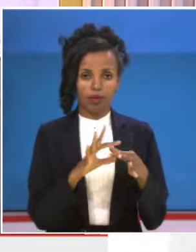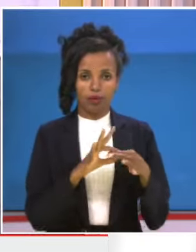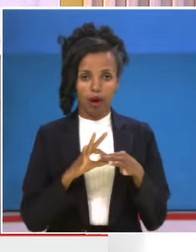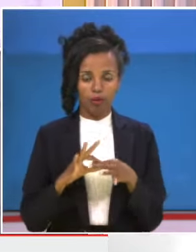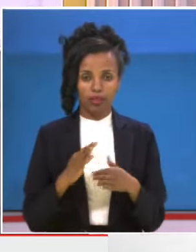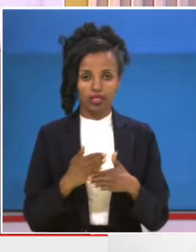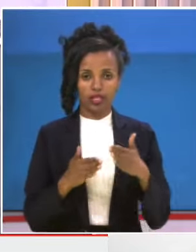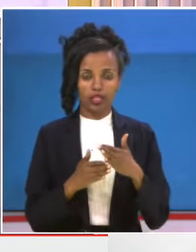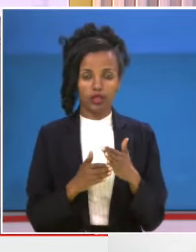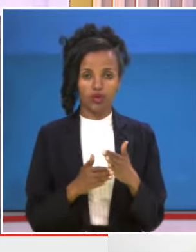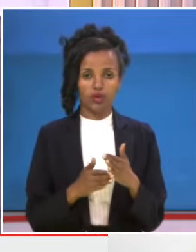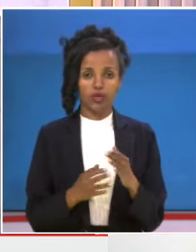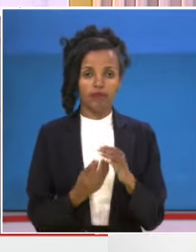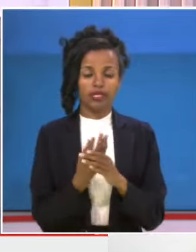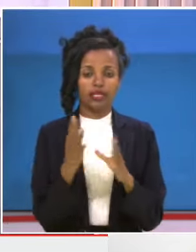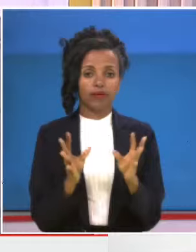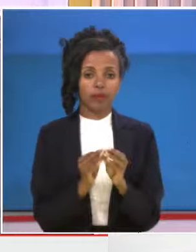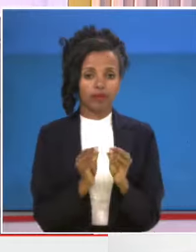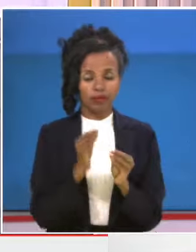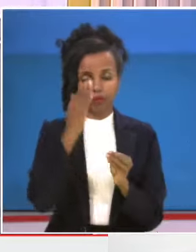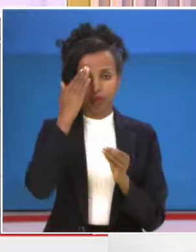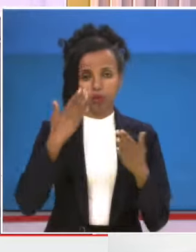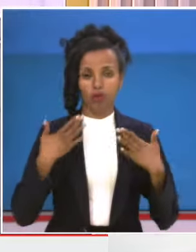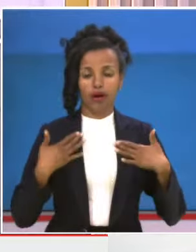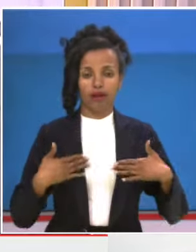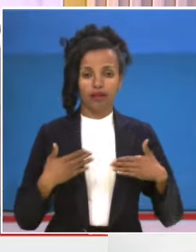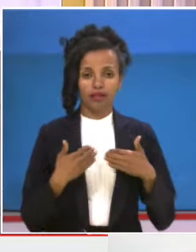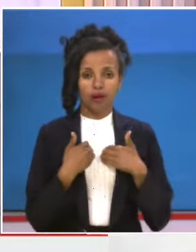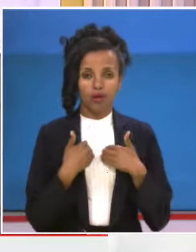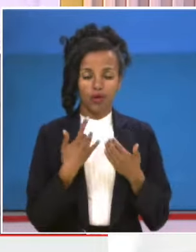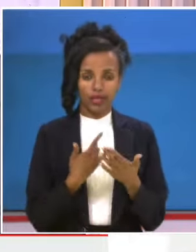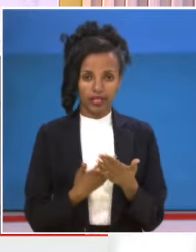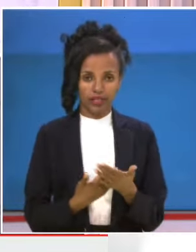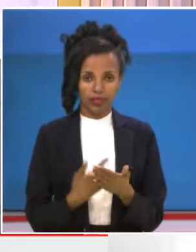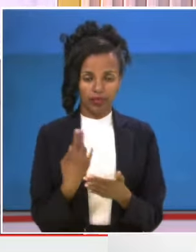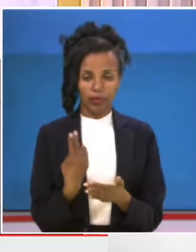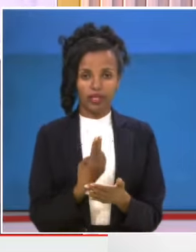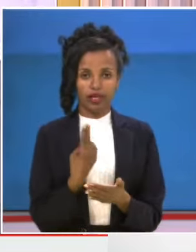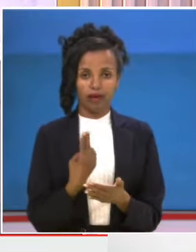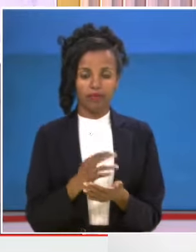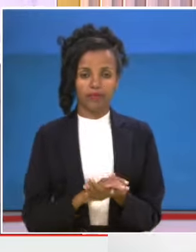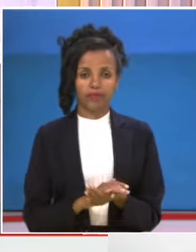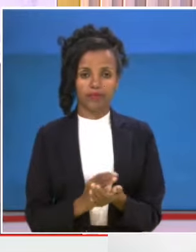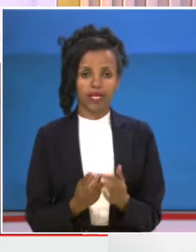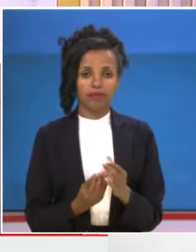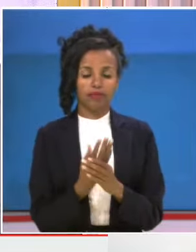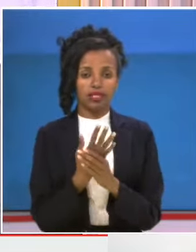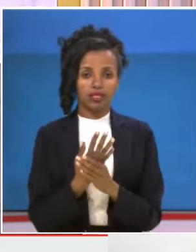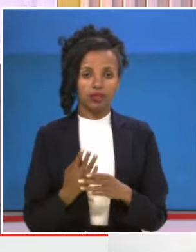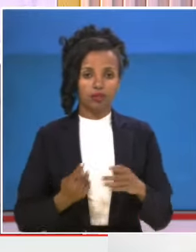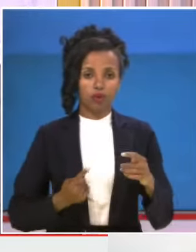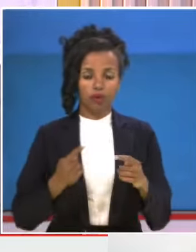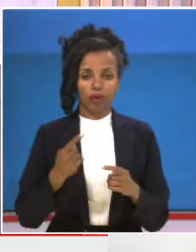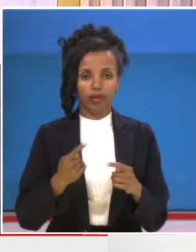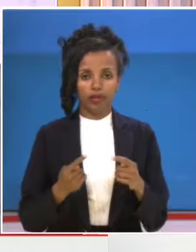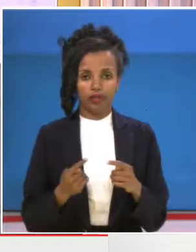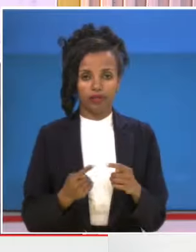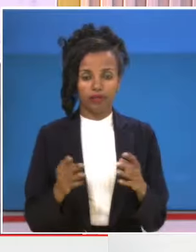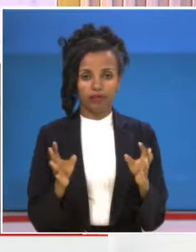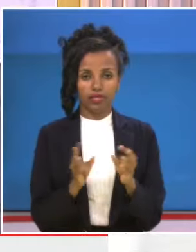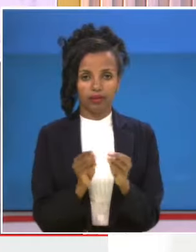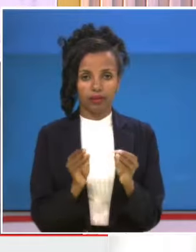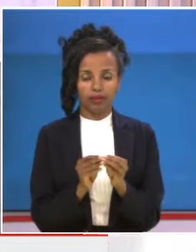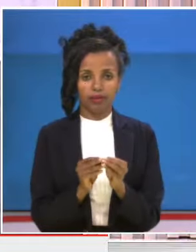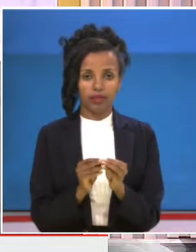ተደራጅተው ምርትን በመሰብሰብ የሚታወቁ አካላት ስላሉ እነዚህን በመጠቀም ምርትን በኮምባይነር መሰብሰብ በኩታ ገጠም ያለን